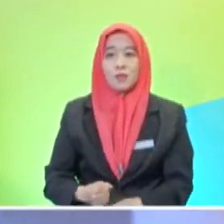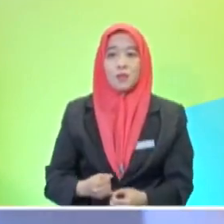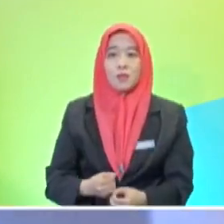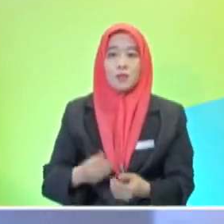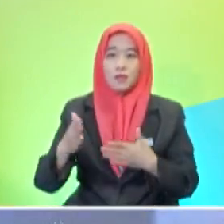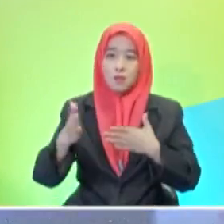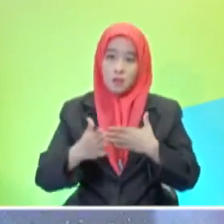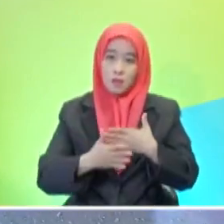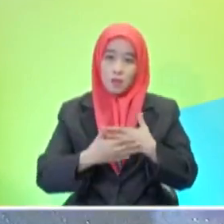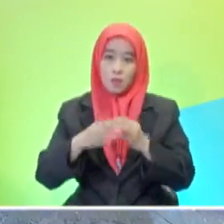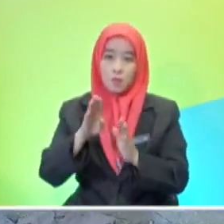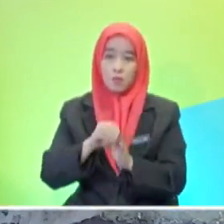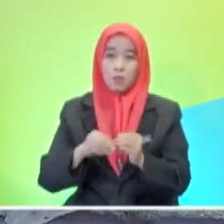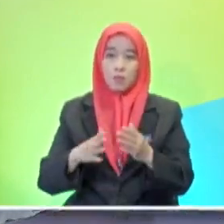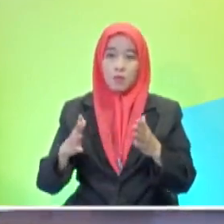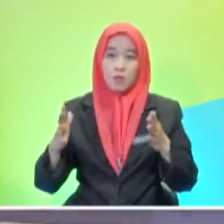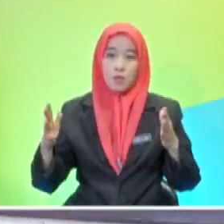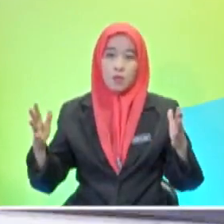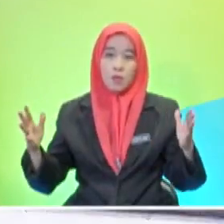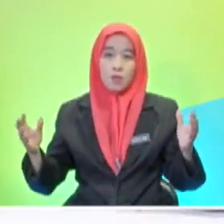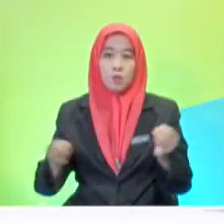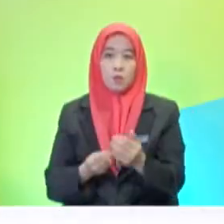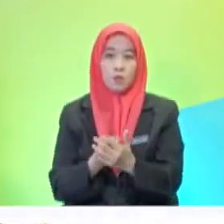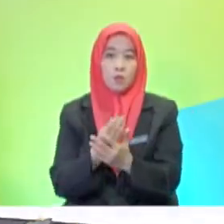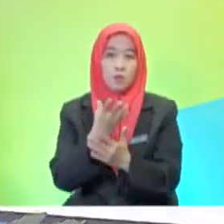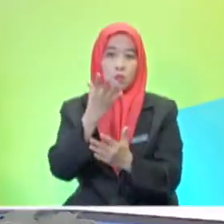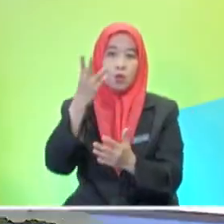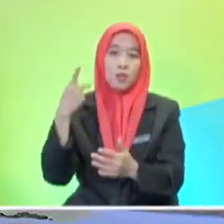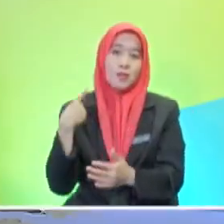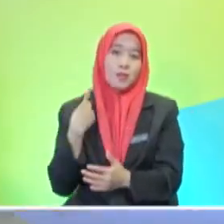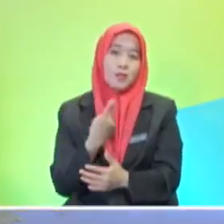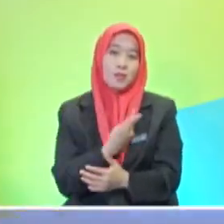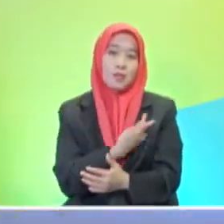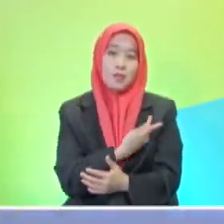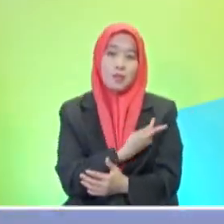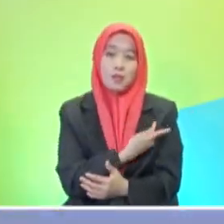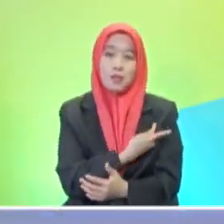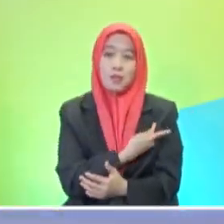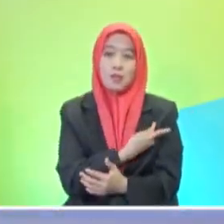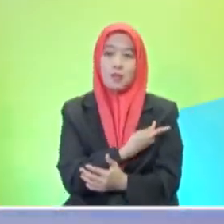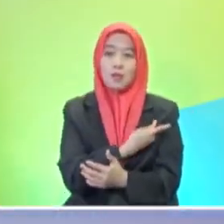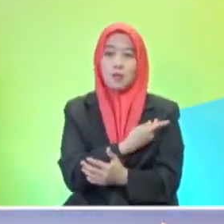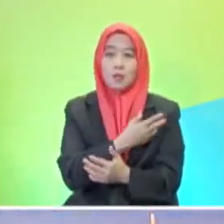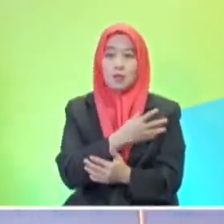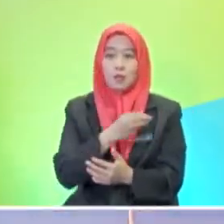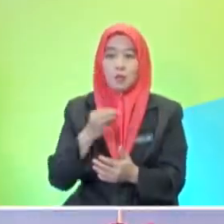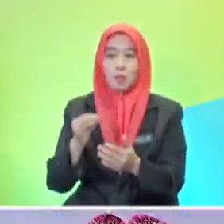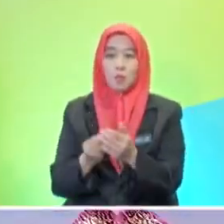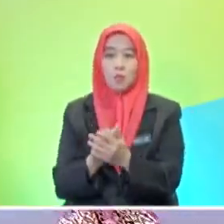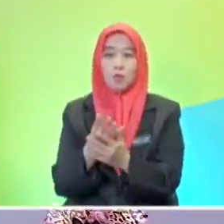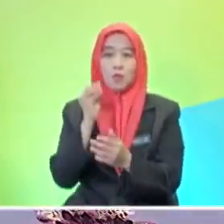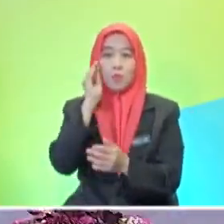semakin membesar tumbuhan kita jadi pokok